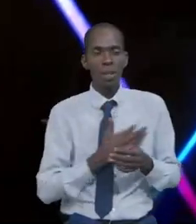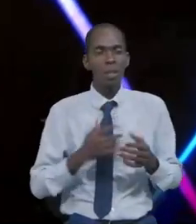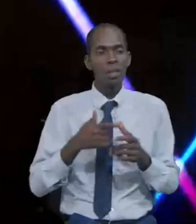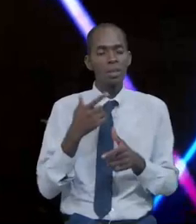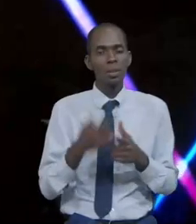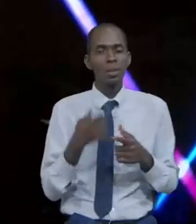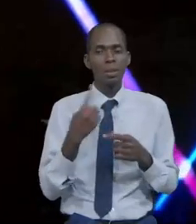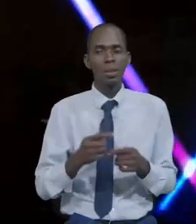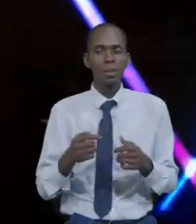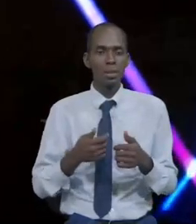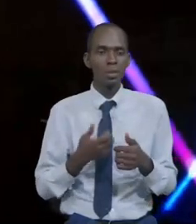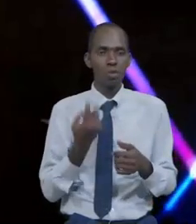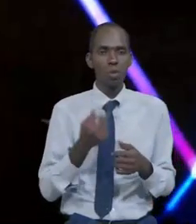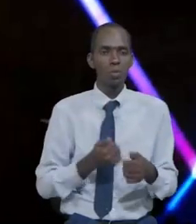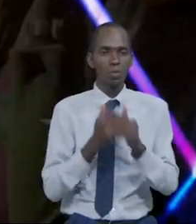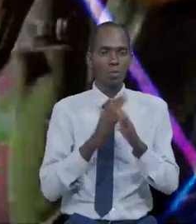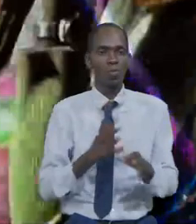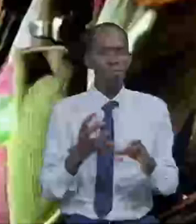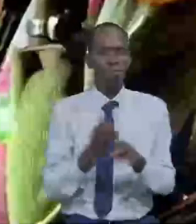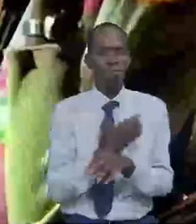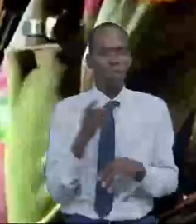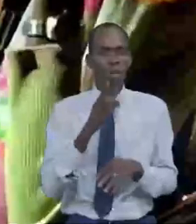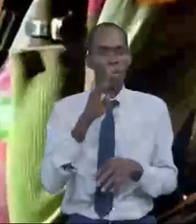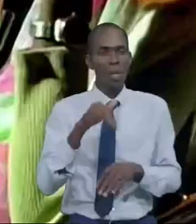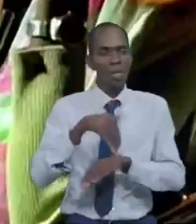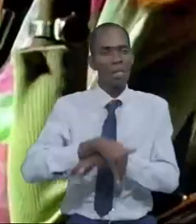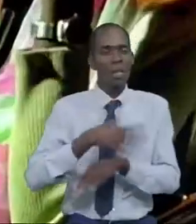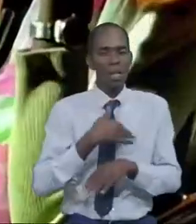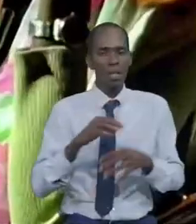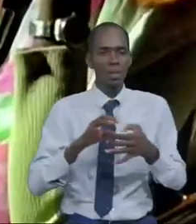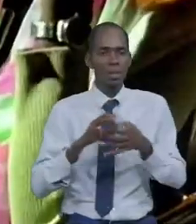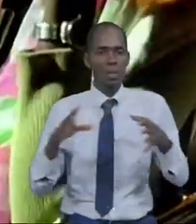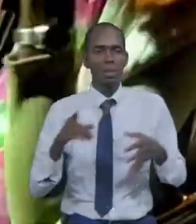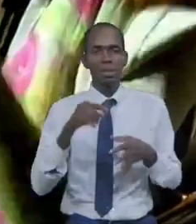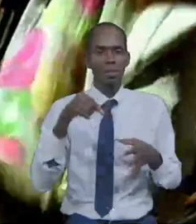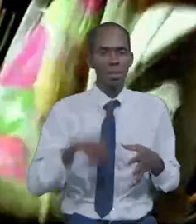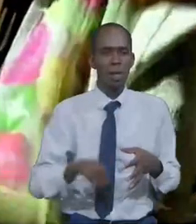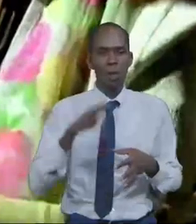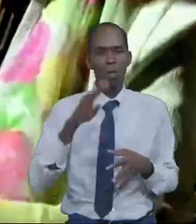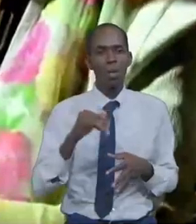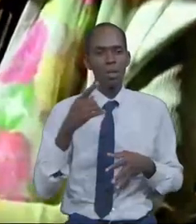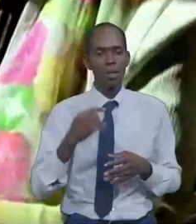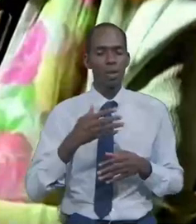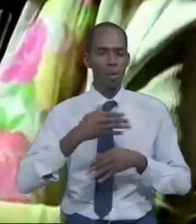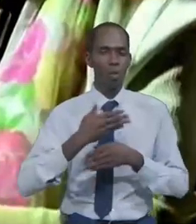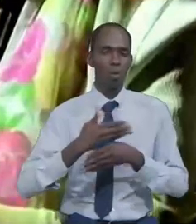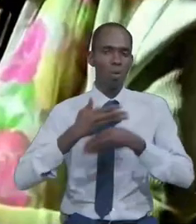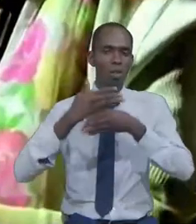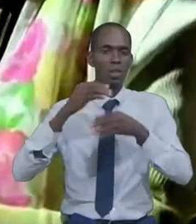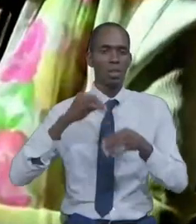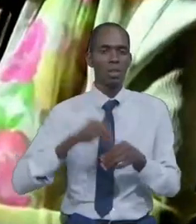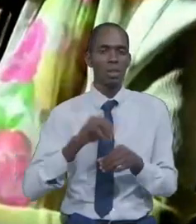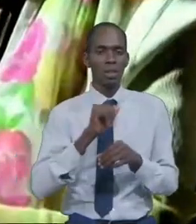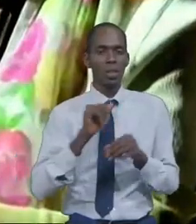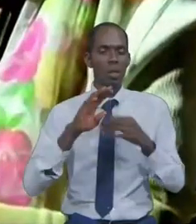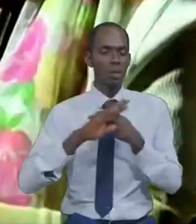pendant une nuit, les disciples le prirent et le descendirent par la muraille dans une corbeille.